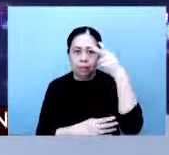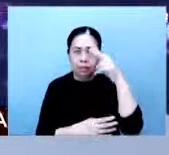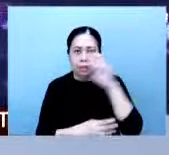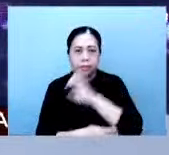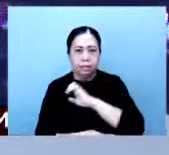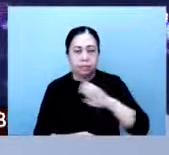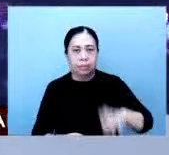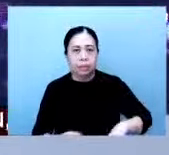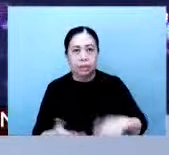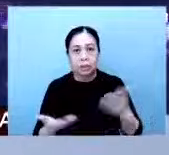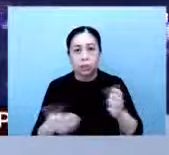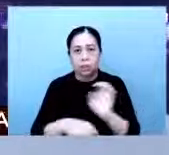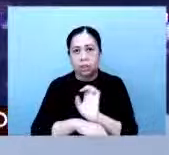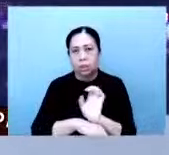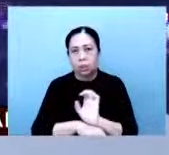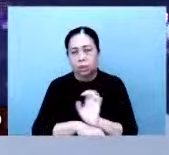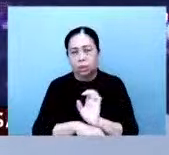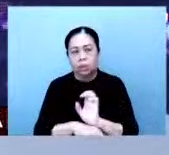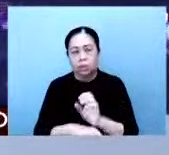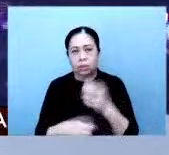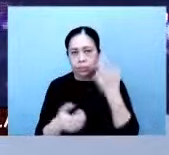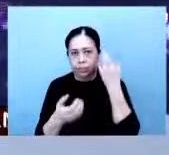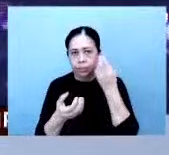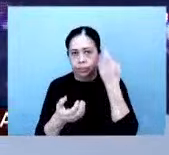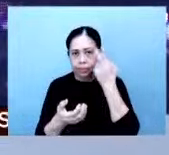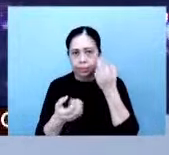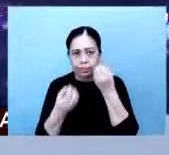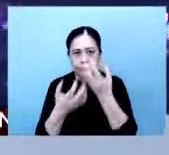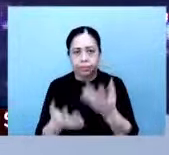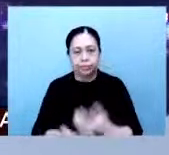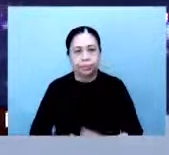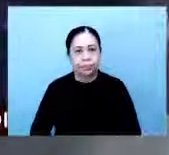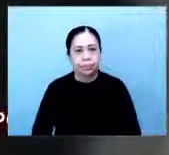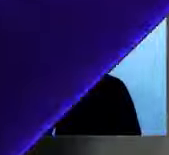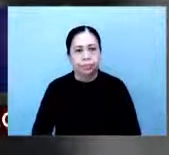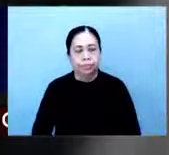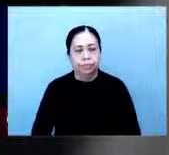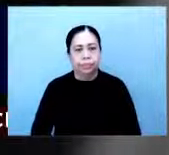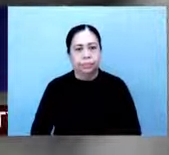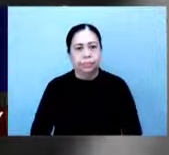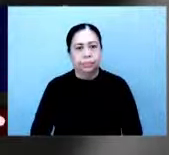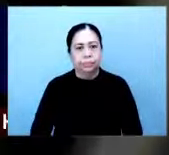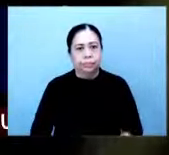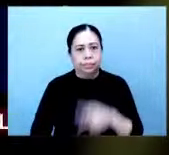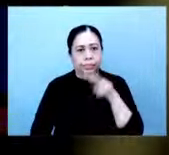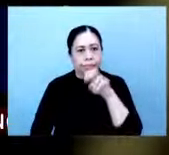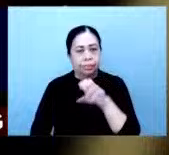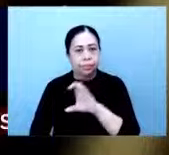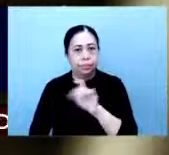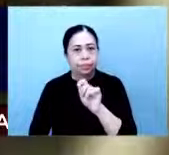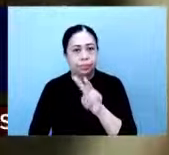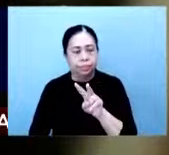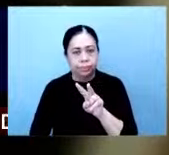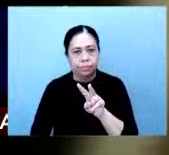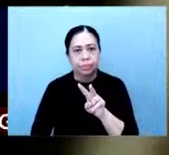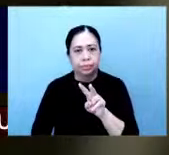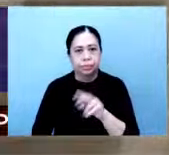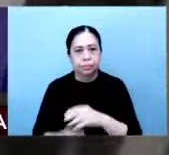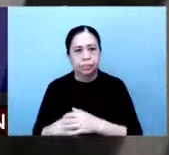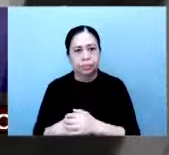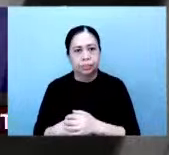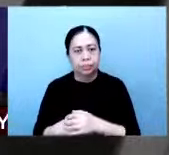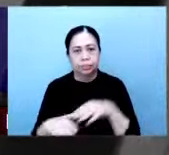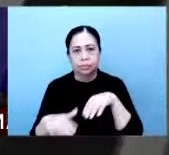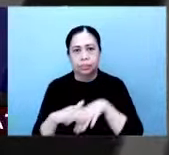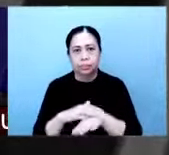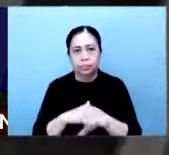Ecuador ang dahilan niyan Alamin sa report na ito makikita sa CCTV footage na ito ang pagpasok